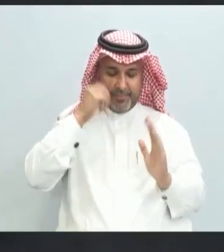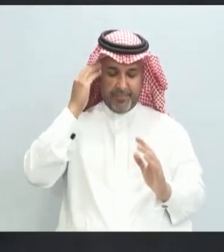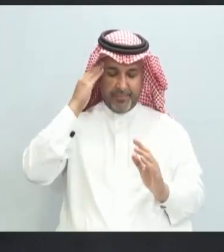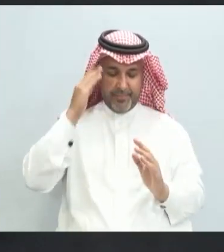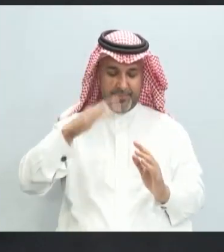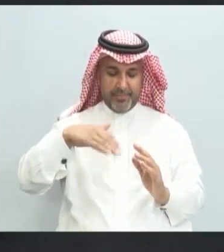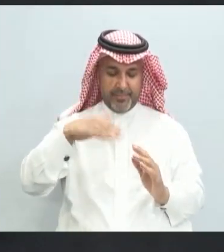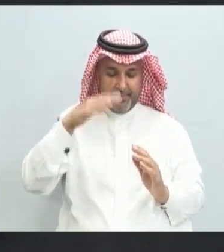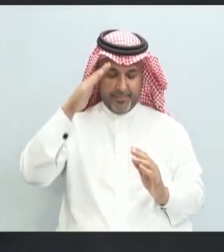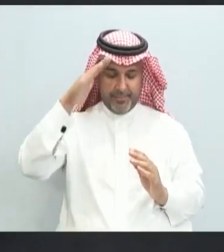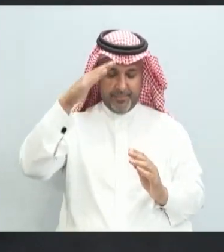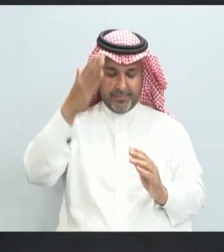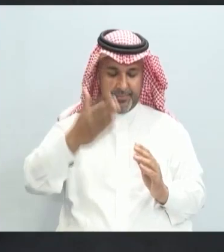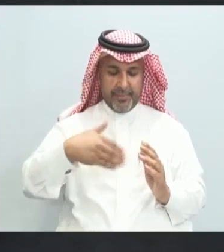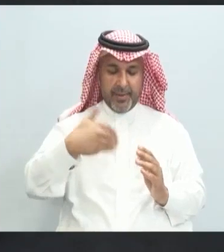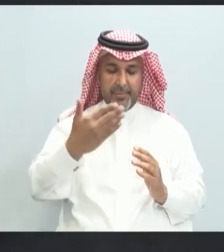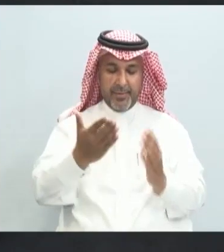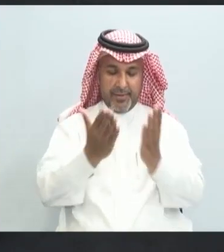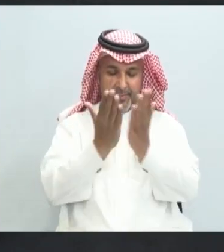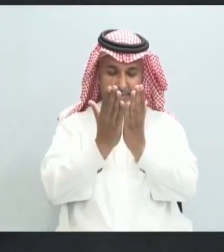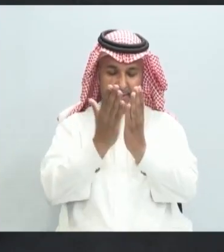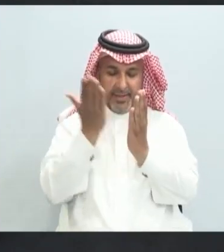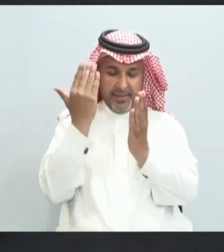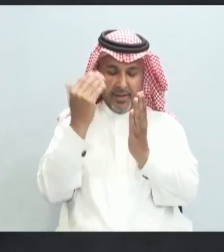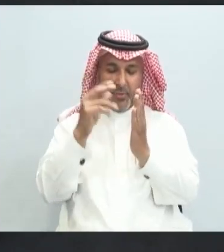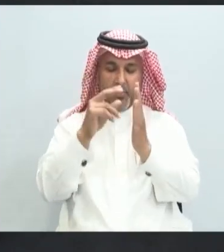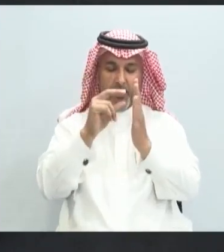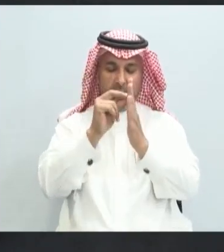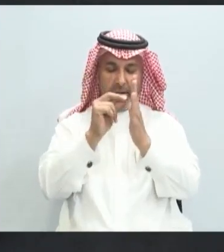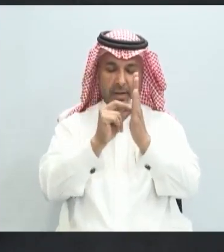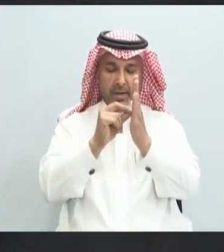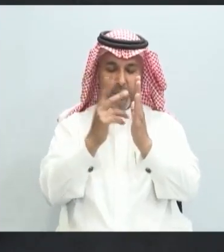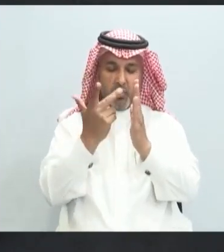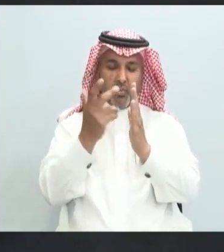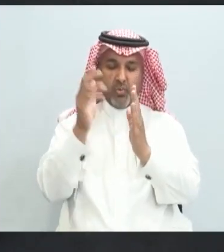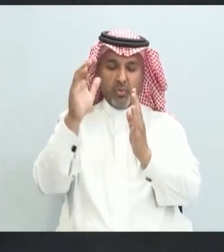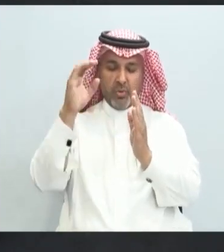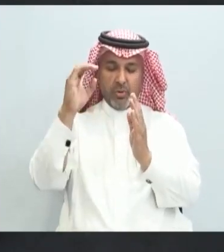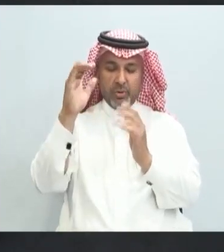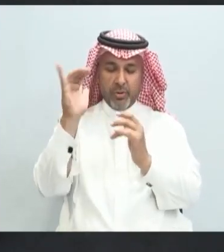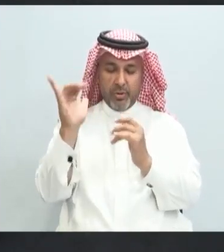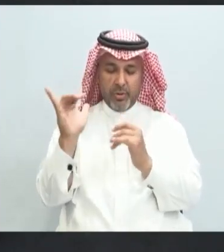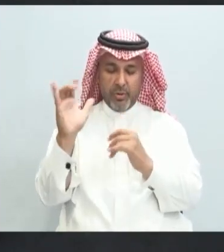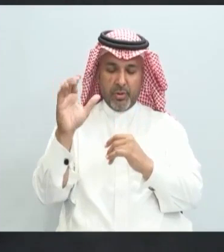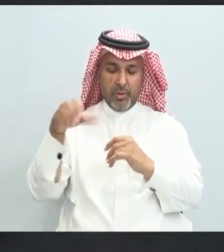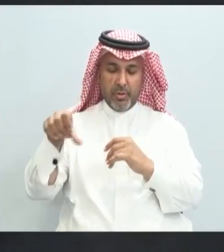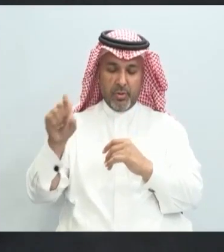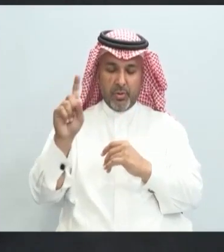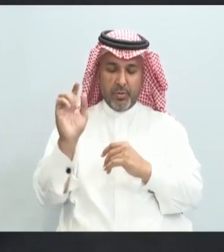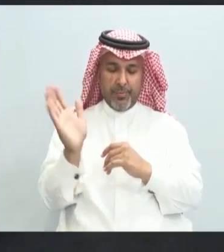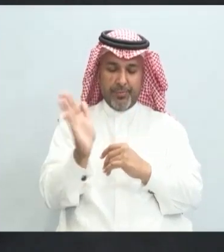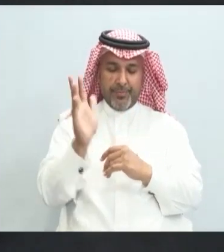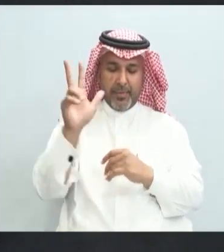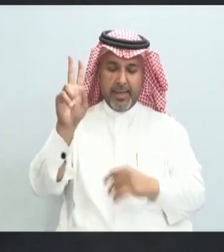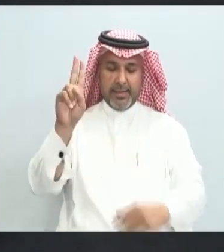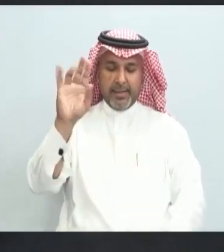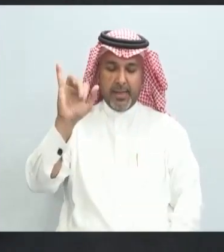قانون جيوب التمام اخذنا حلقتين سابقتين تعرفنا فيها على قانون جيوب التمام وكيفيه استخدامه ومتى نستخدمه في